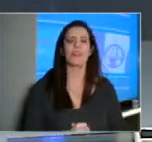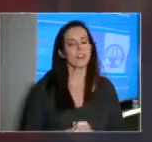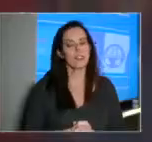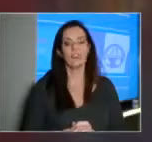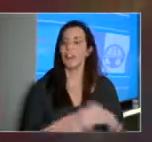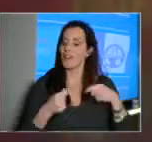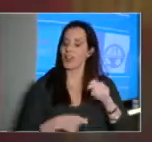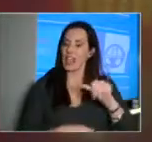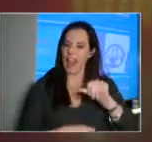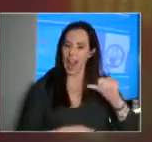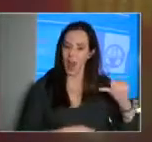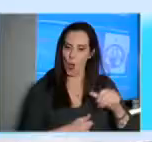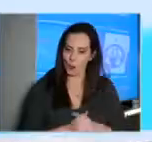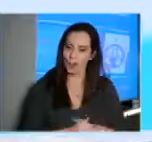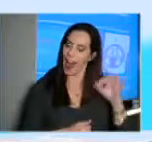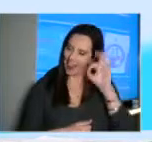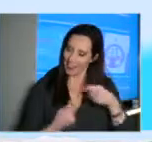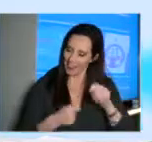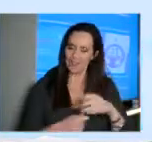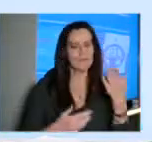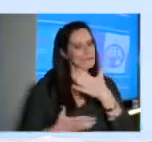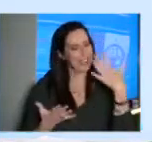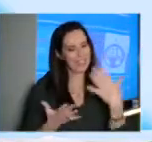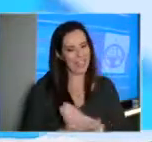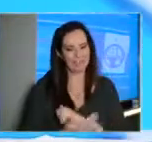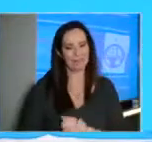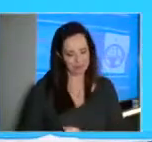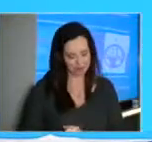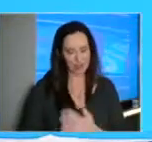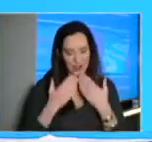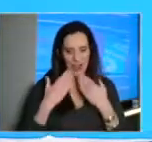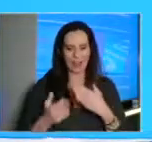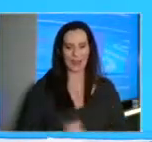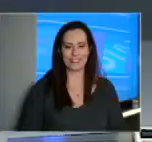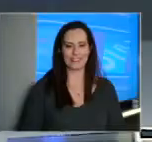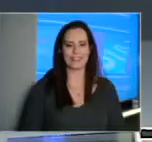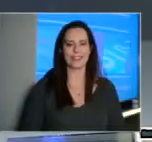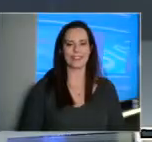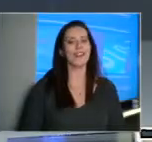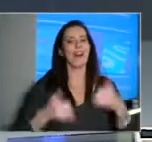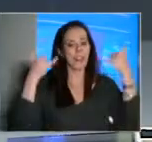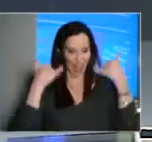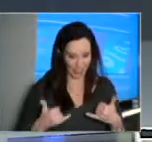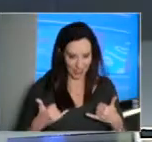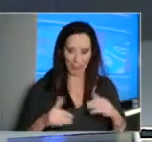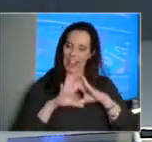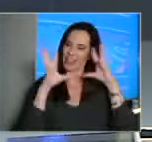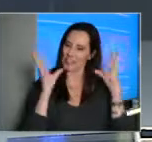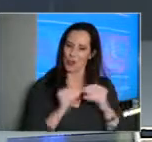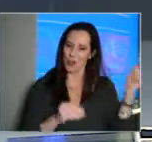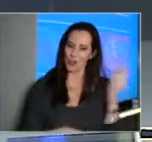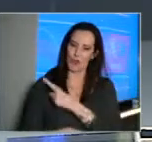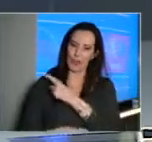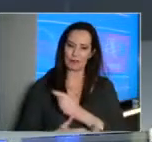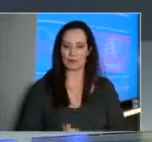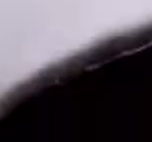אלוואי. חבר הכנסת אלי אלאלוף, עדיין, שיהיה בהצלחה. כל טוב לך. תודה רבה. תודה. עכשיו הסיכום השבועי